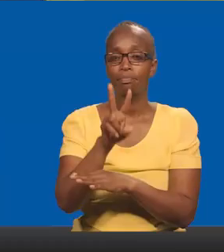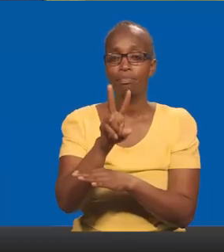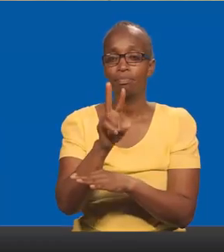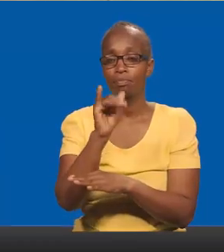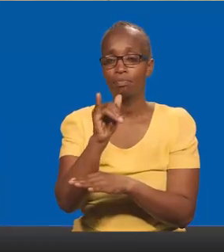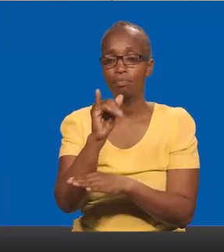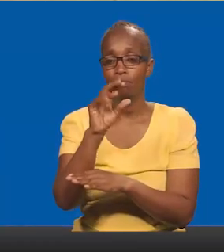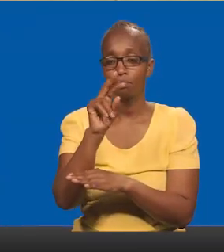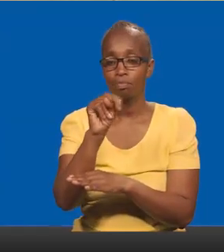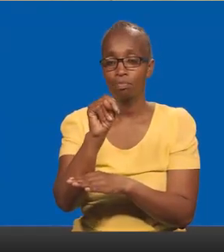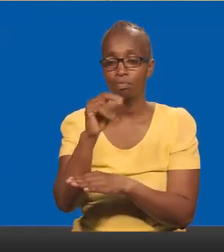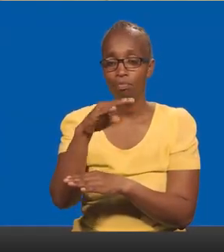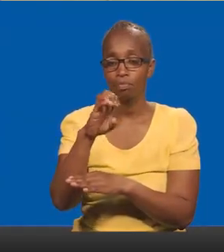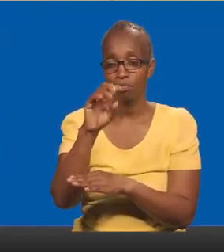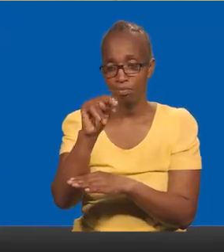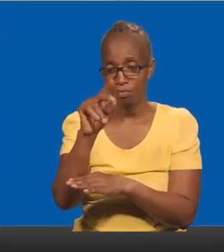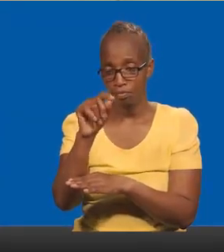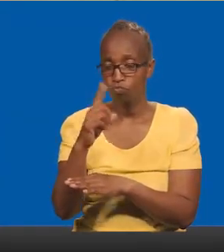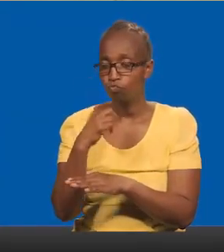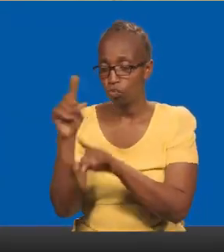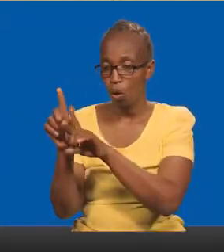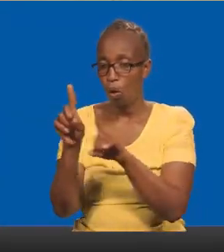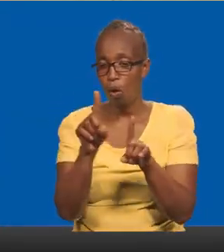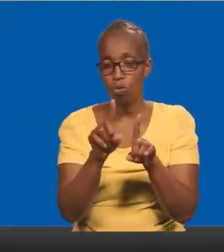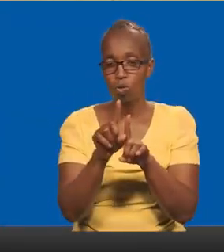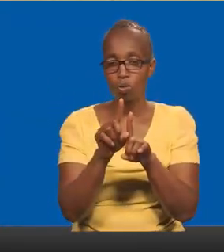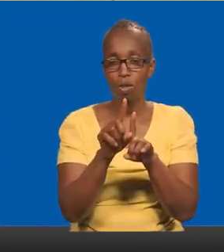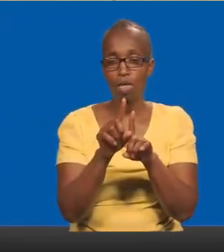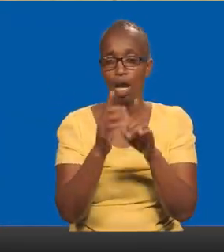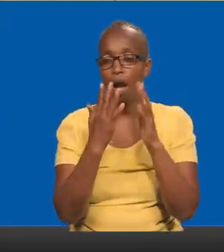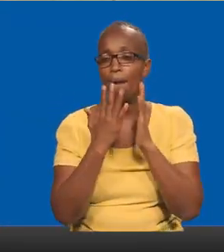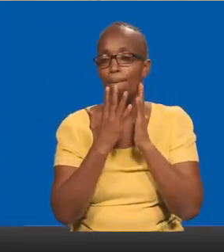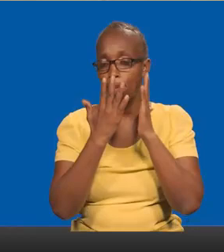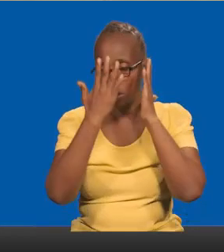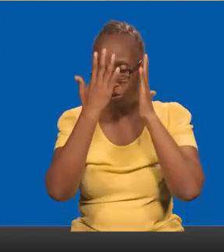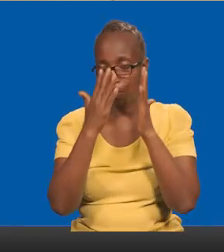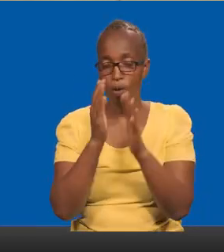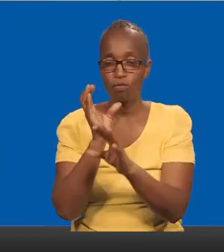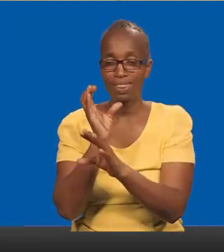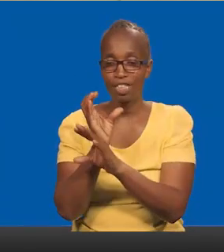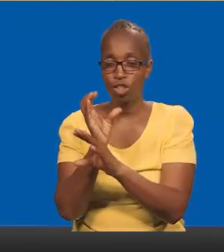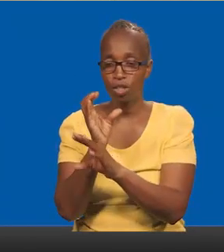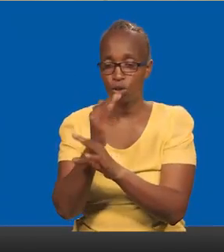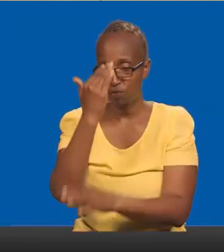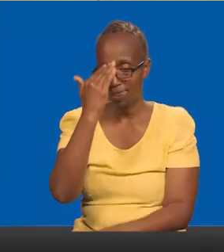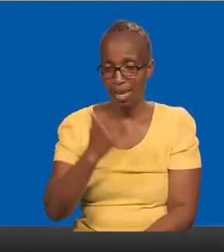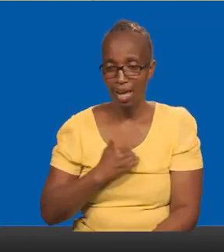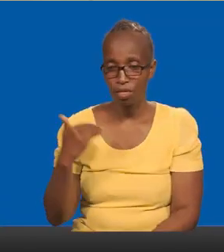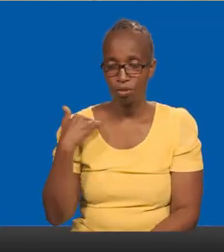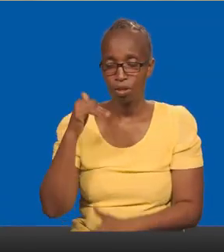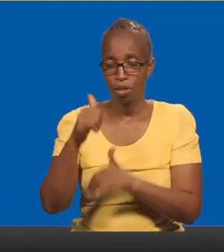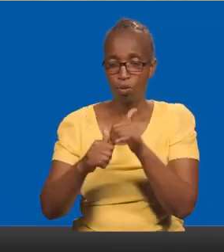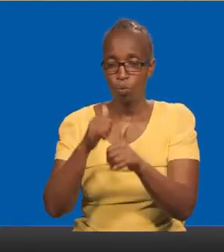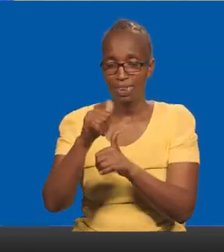Vincent Alicho, ambaye ni padri wa kanisa la Katoliki la Sacred Heart ambalo linasimamia shule ya msingi ya St. Anthony Claret